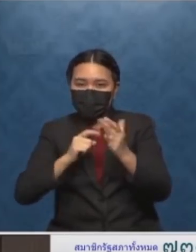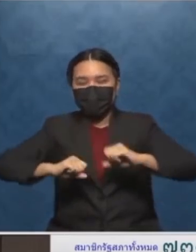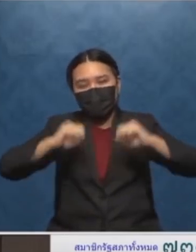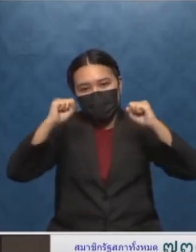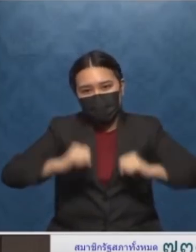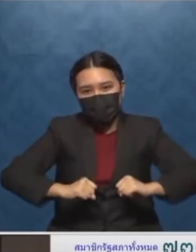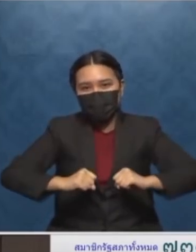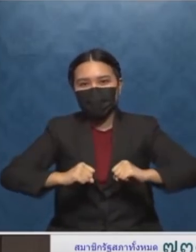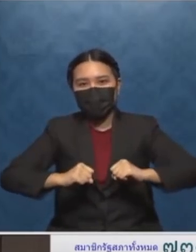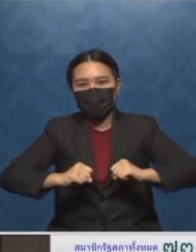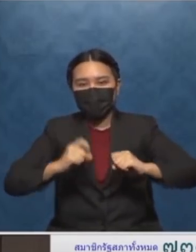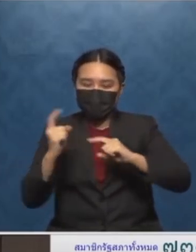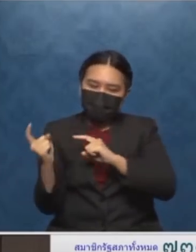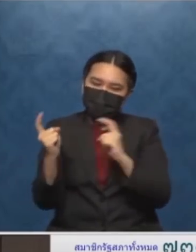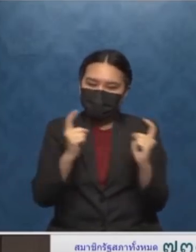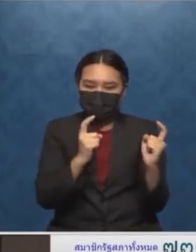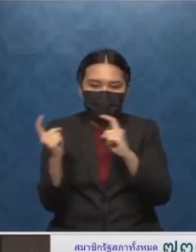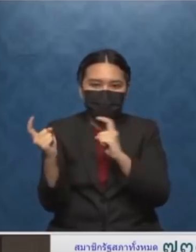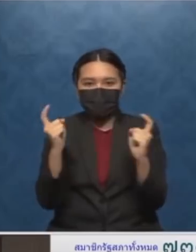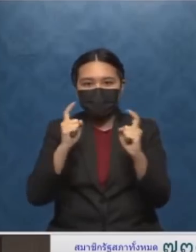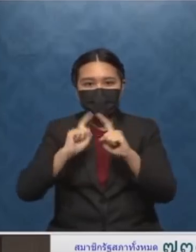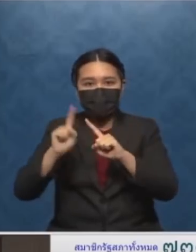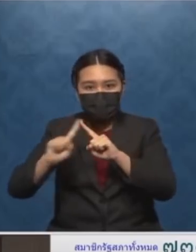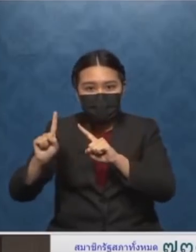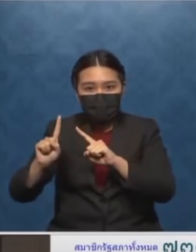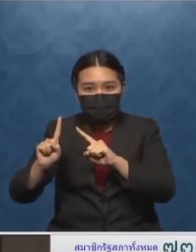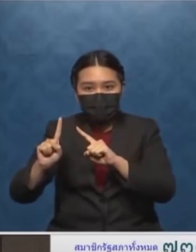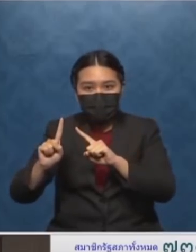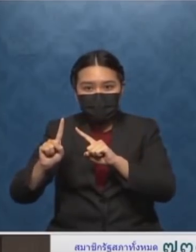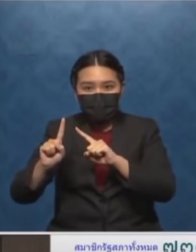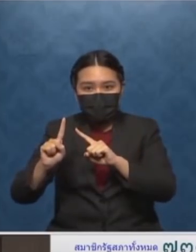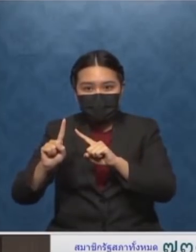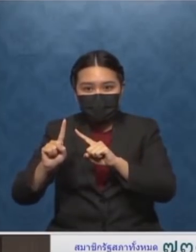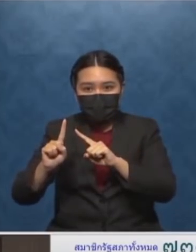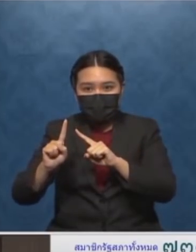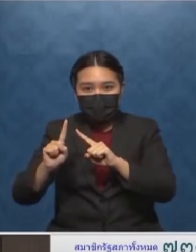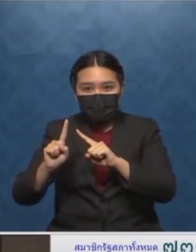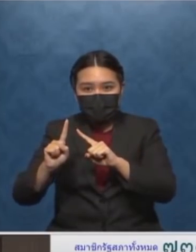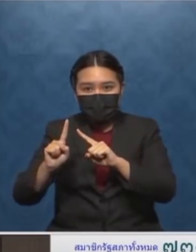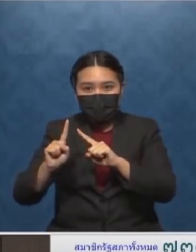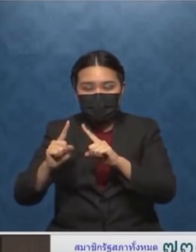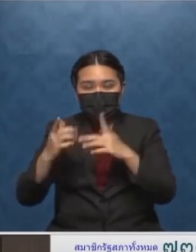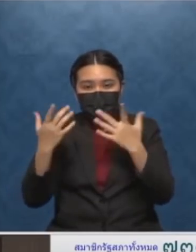างหนักเนี่ยนะครับเอาชนะค้าคานกันอย่างหนักนี่มันผ่านไปก่อน